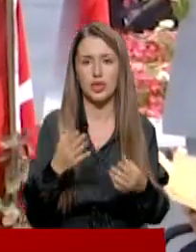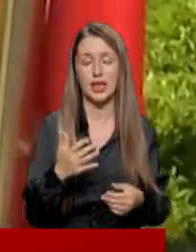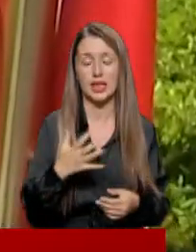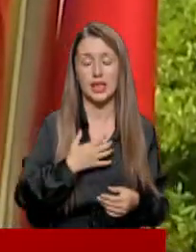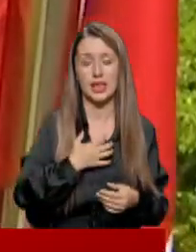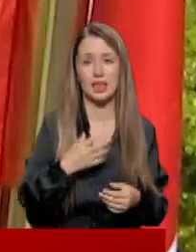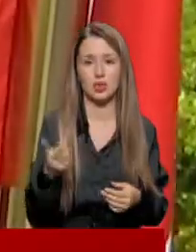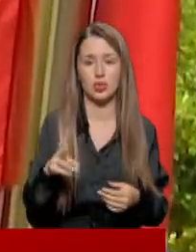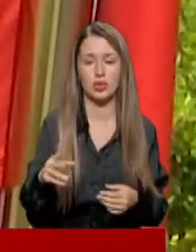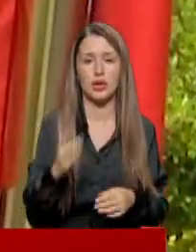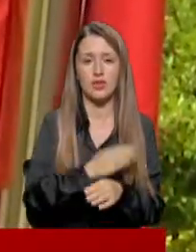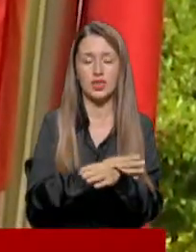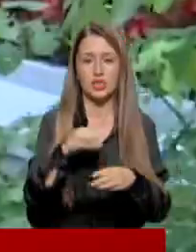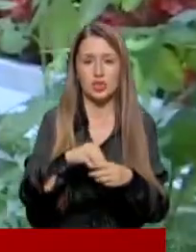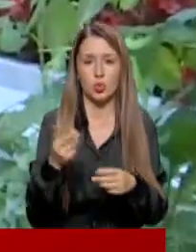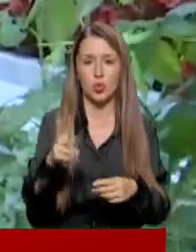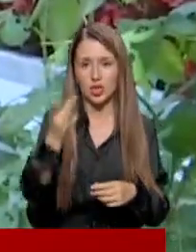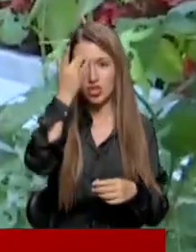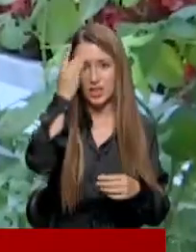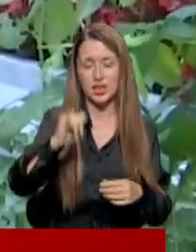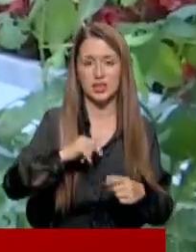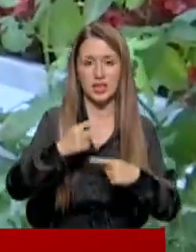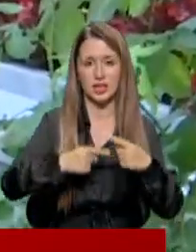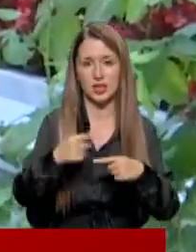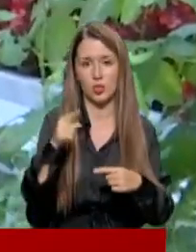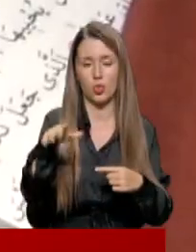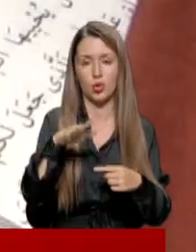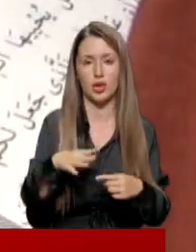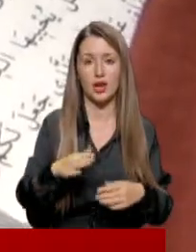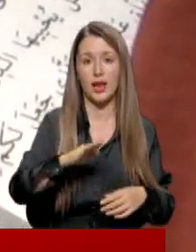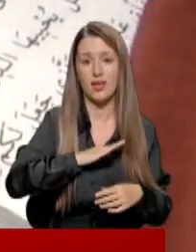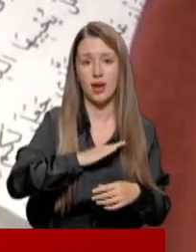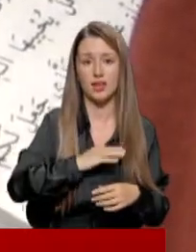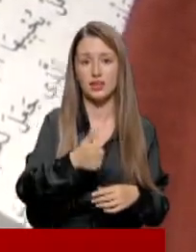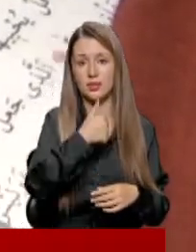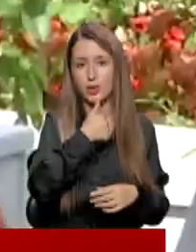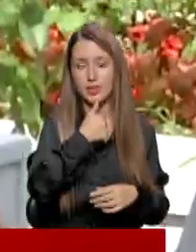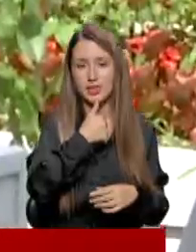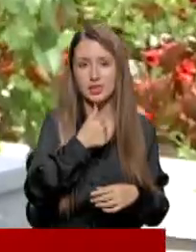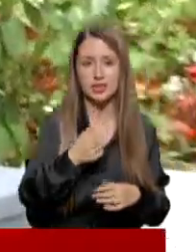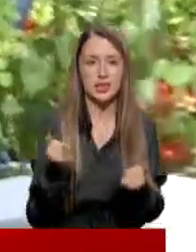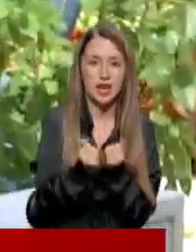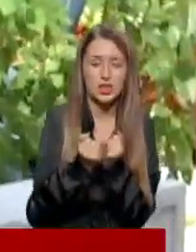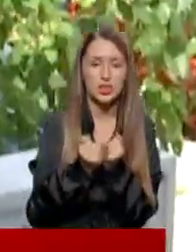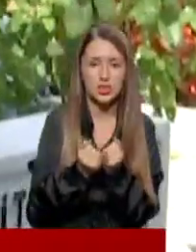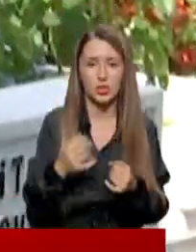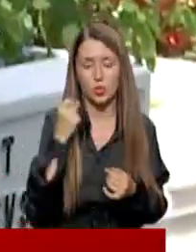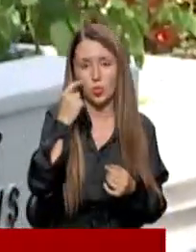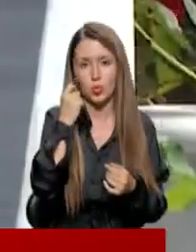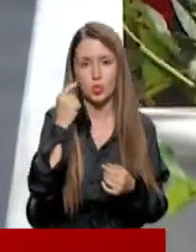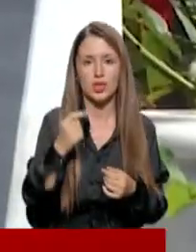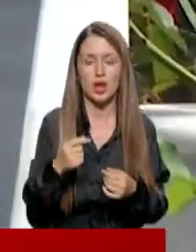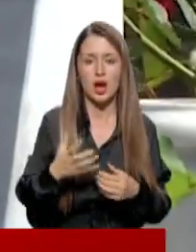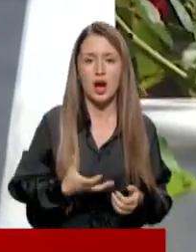feda ettiler. Vatan uğruna can veren şehitlerin yakınları onlar. Kimi evladını, kimi babasını, kimi kardeşini hasret.